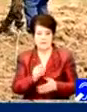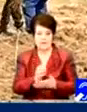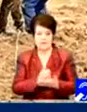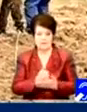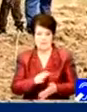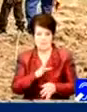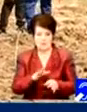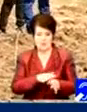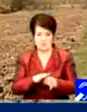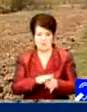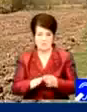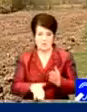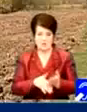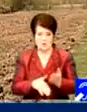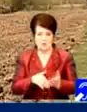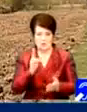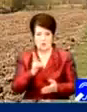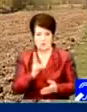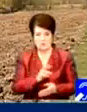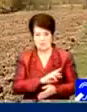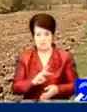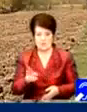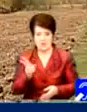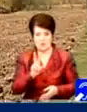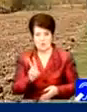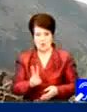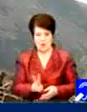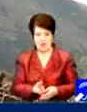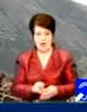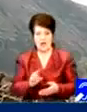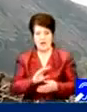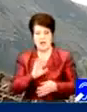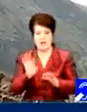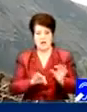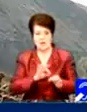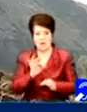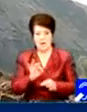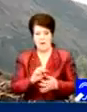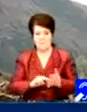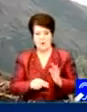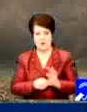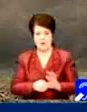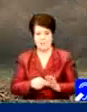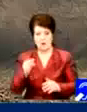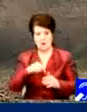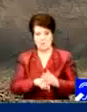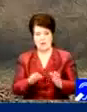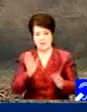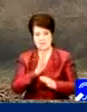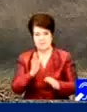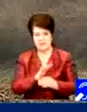fost realizat cu suportul celor 20.000 de dolari, bani obținuți prin programul de granturi mici al Fondului Global de Mediu.